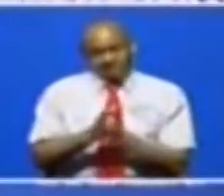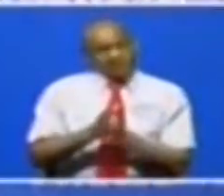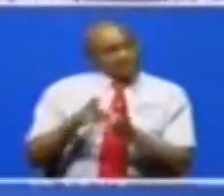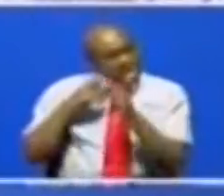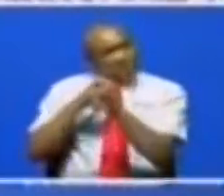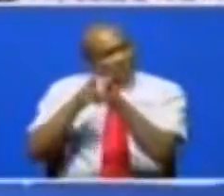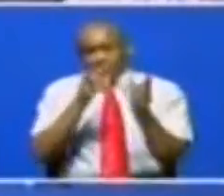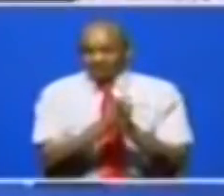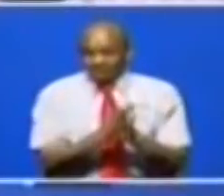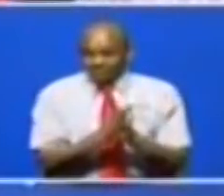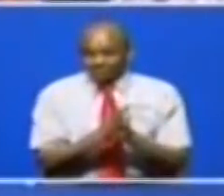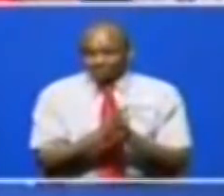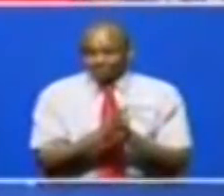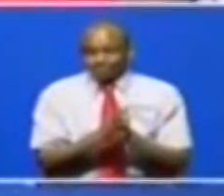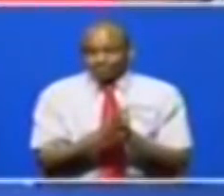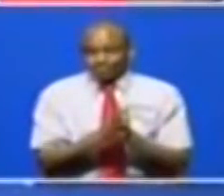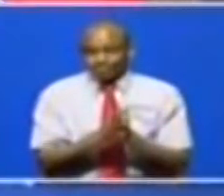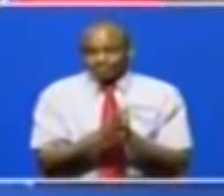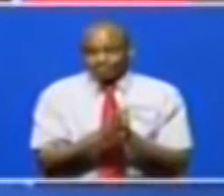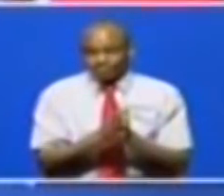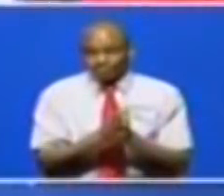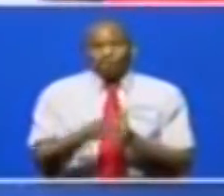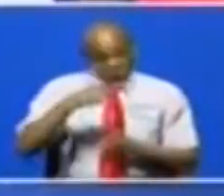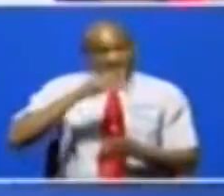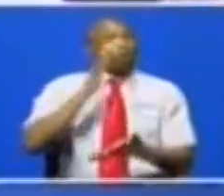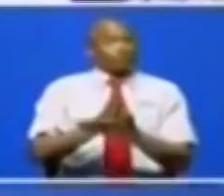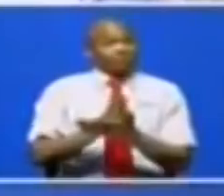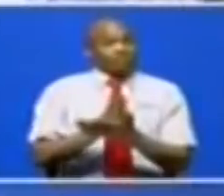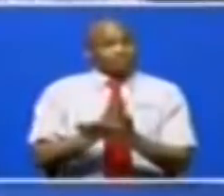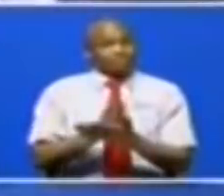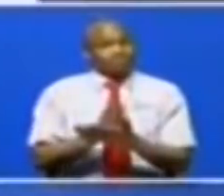firing. And we can confirm that